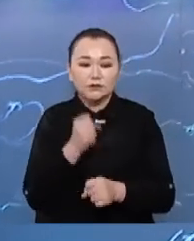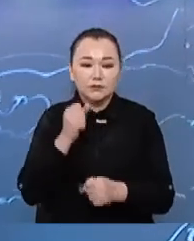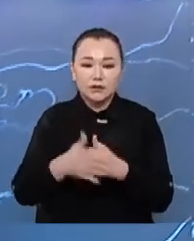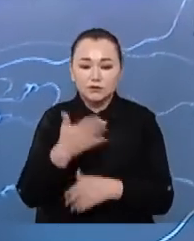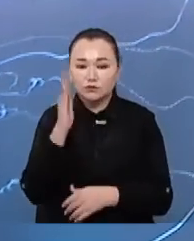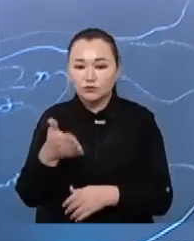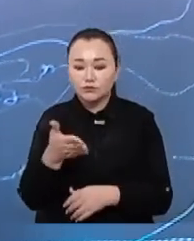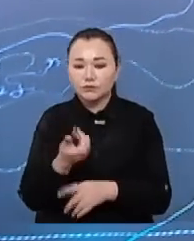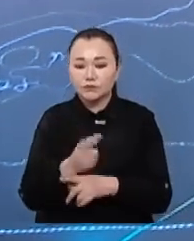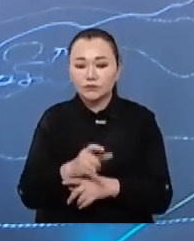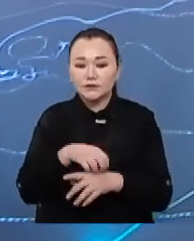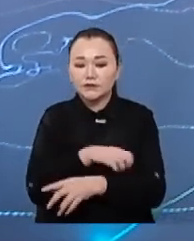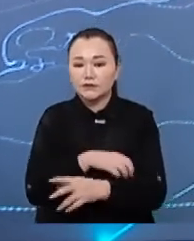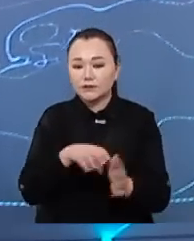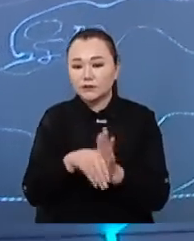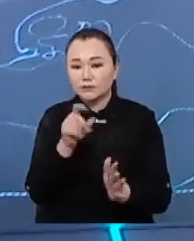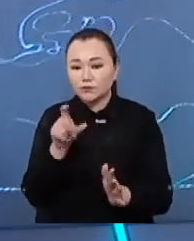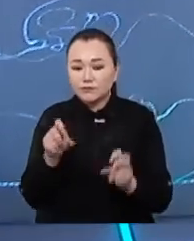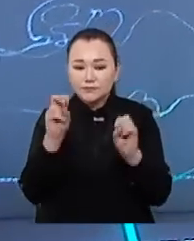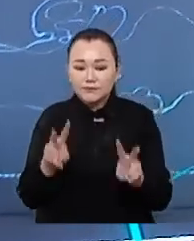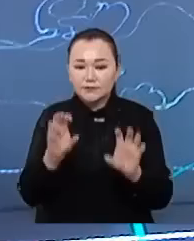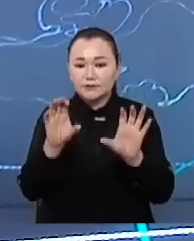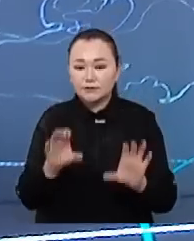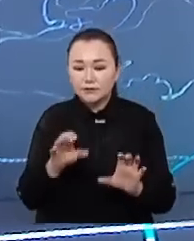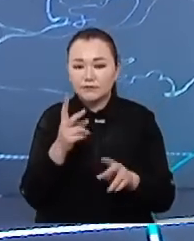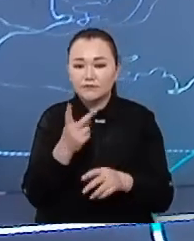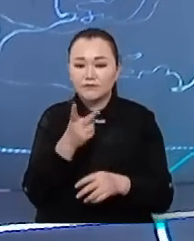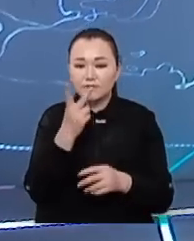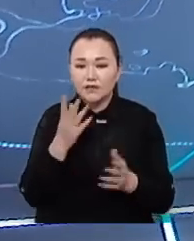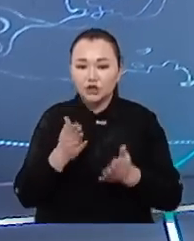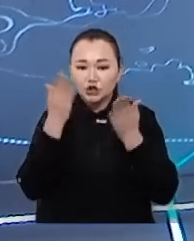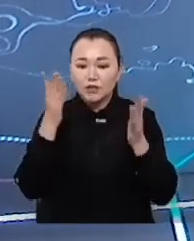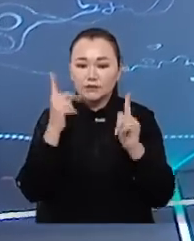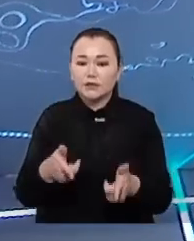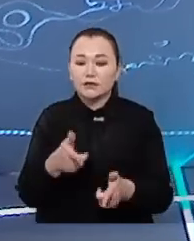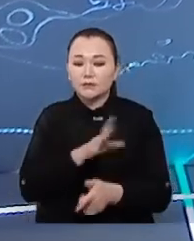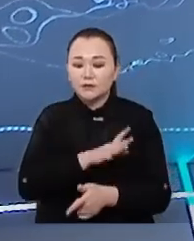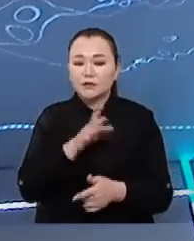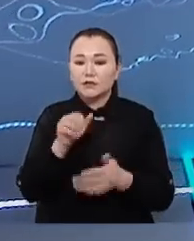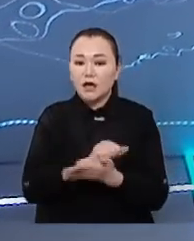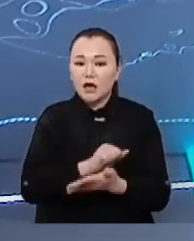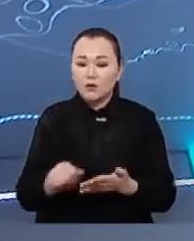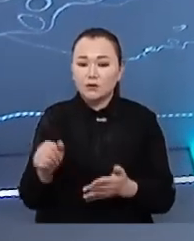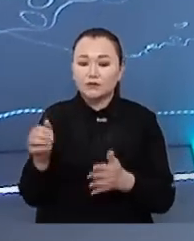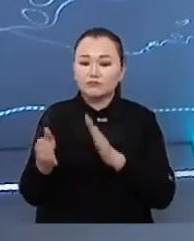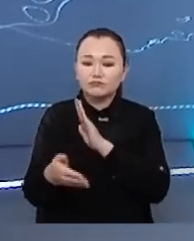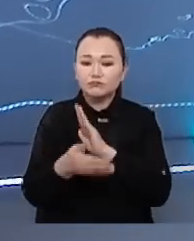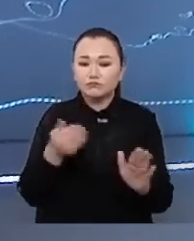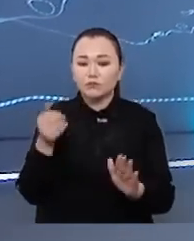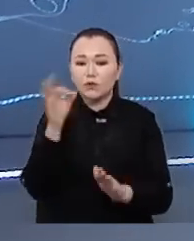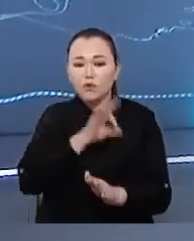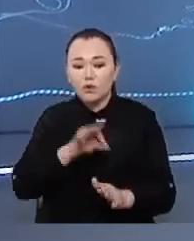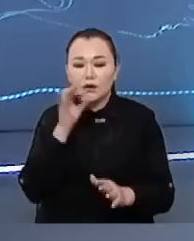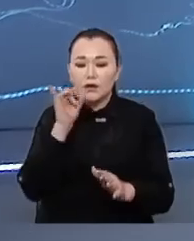тартылады. Бүгін Сенат депутаттары арнайы заң жобасын екі оқылымда мақұлдады. құжатта жаппай тәртіптіктерге шақыру,